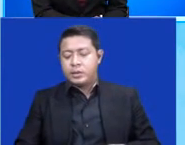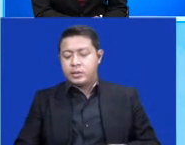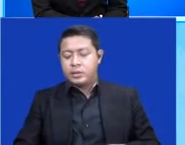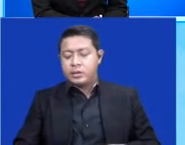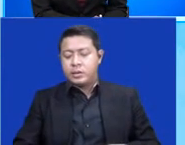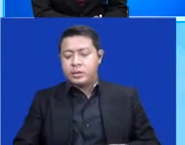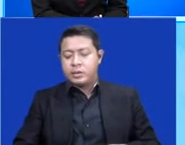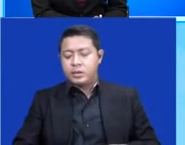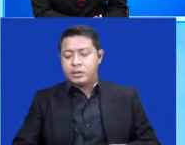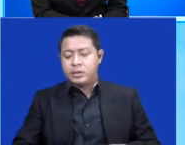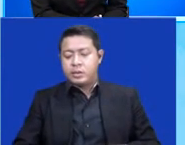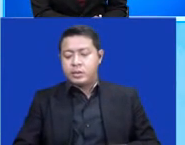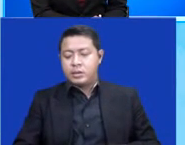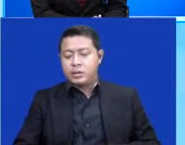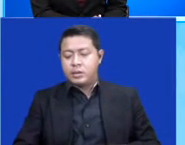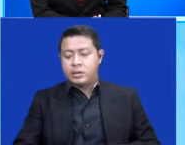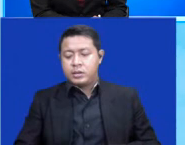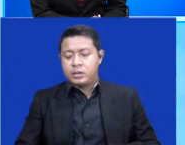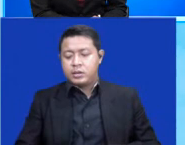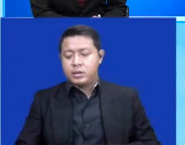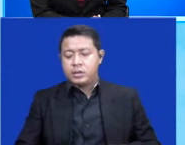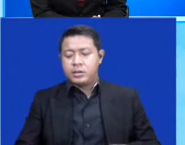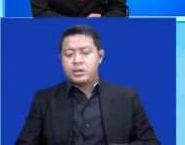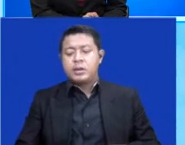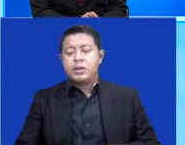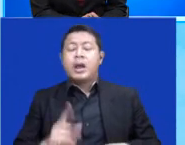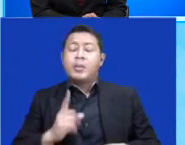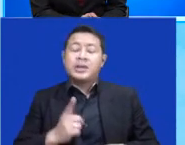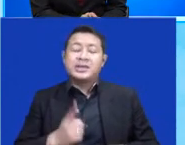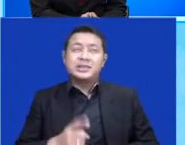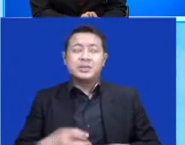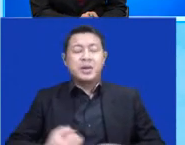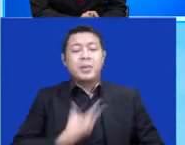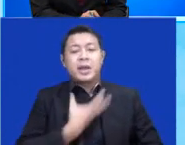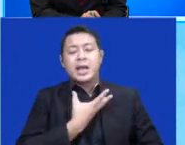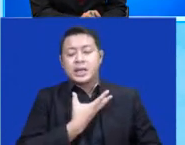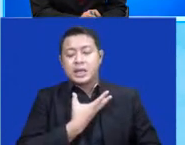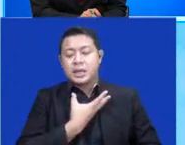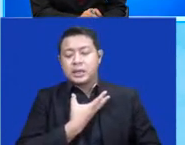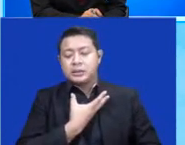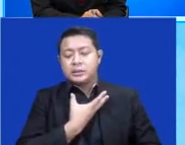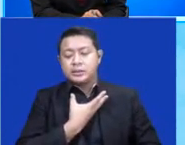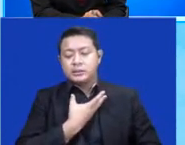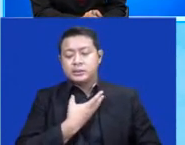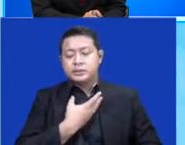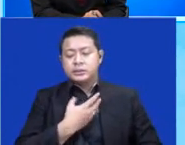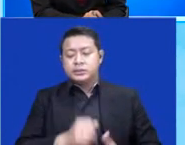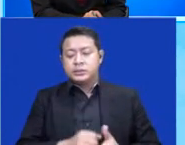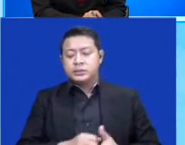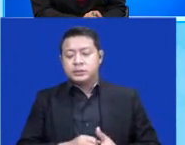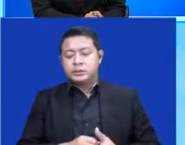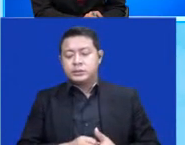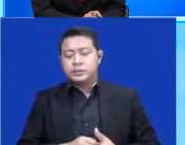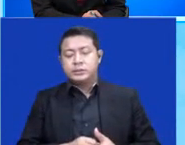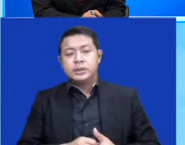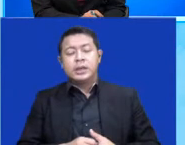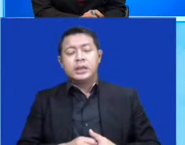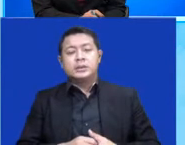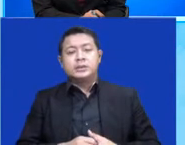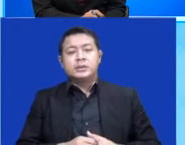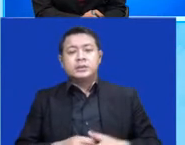yang sudah bisa diketahui penyebabnya adalah kanker leher rahim atau kanker serviks